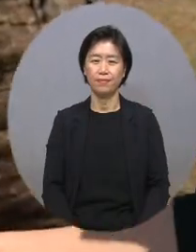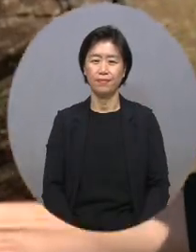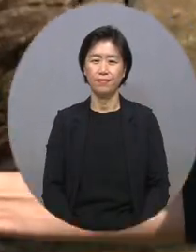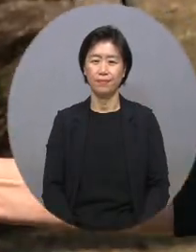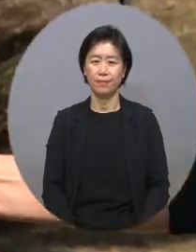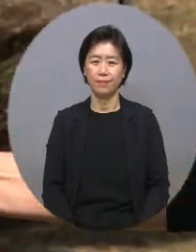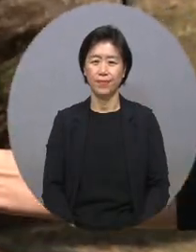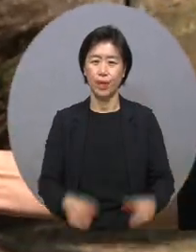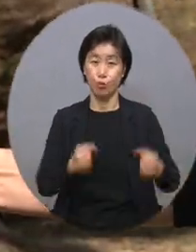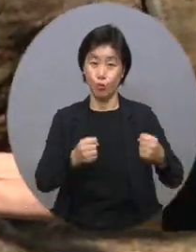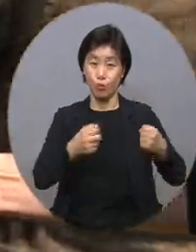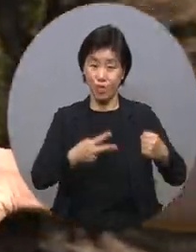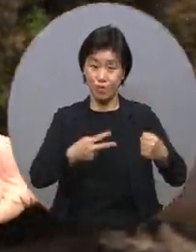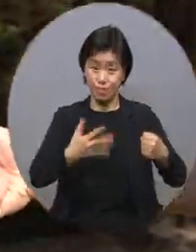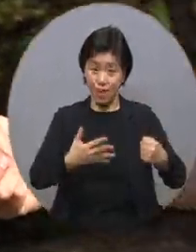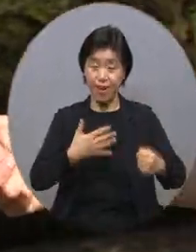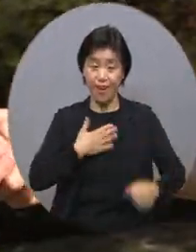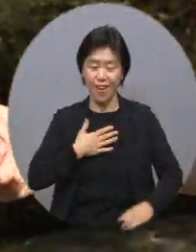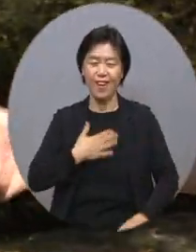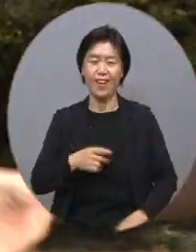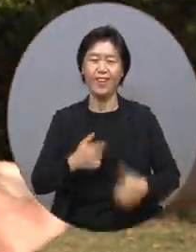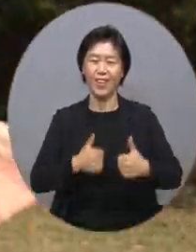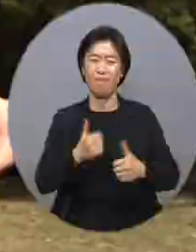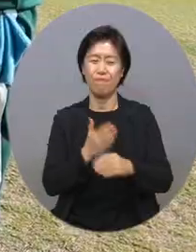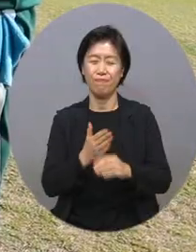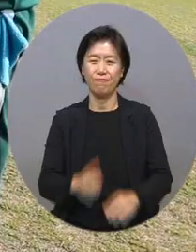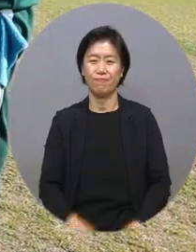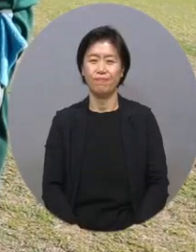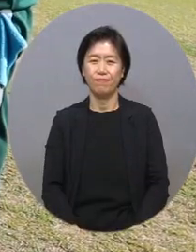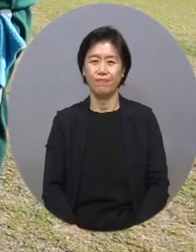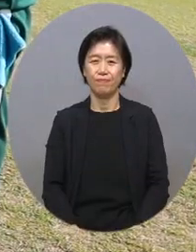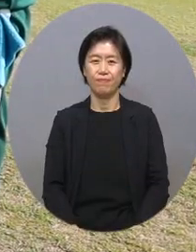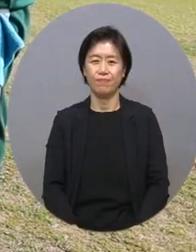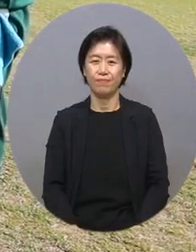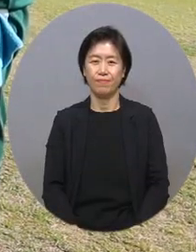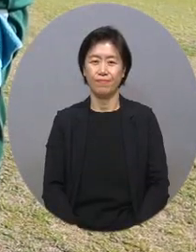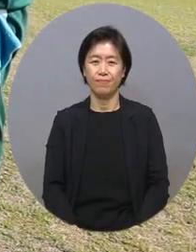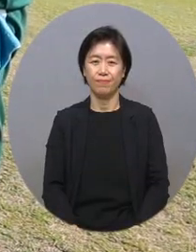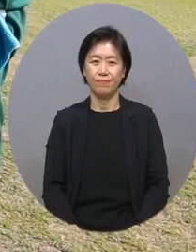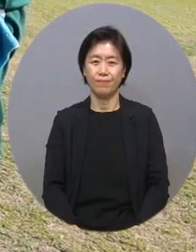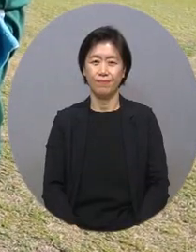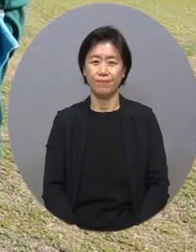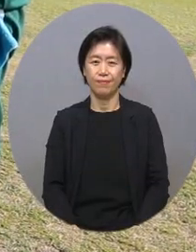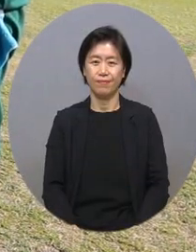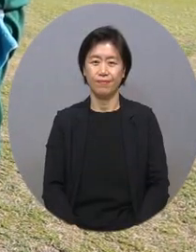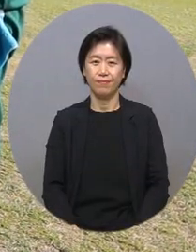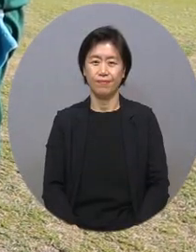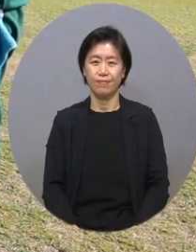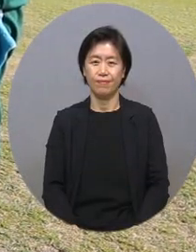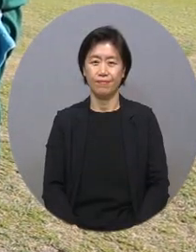찌. 오. 목. 찌.